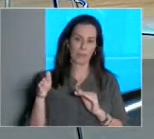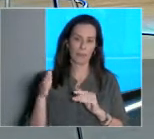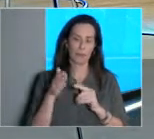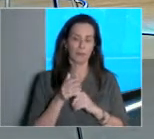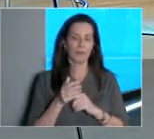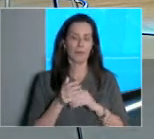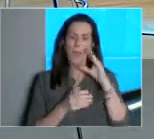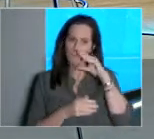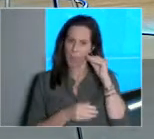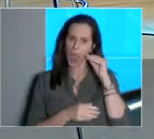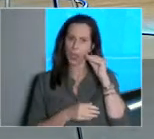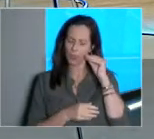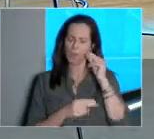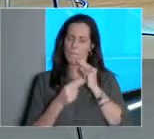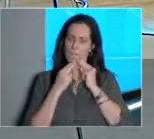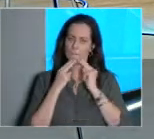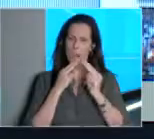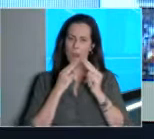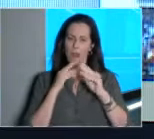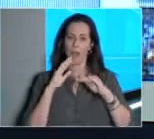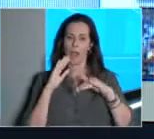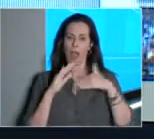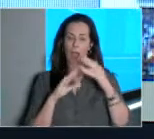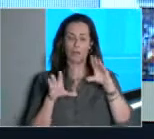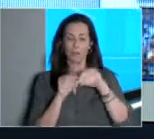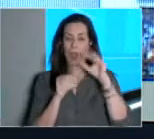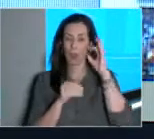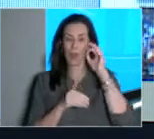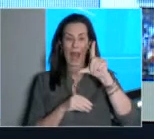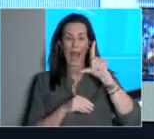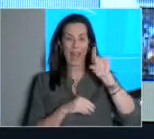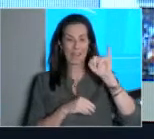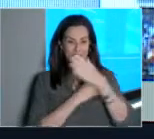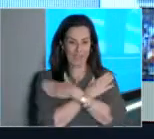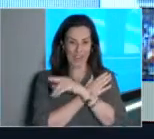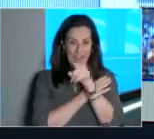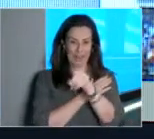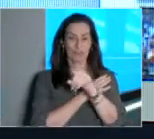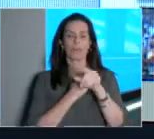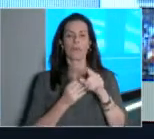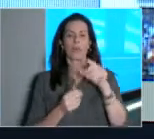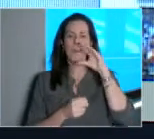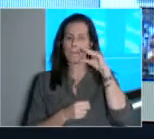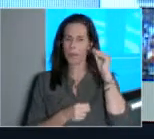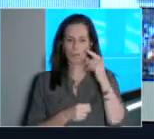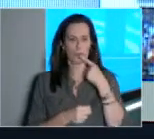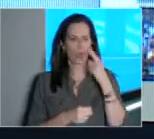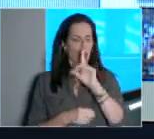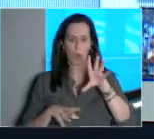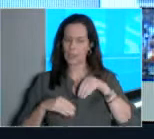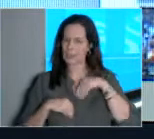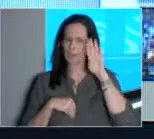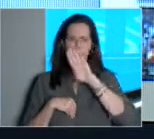למטה, פרץ משיב מלחמה. אחרי שחבר לאורלי לוי אבוקסיס, מבהיר יושב ראש העבודה, לא נשב עם